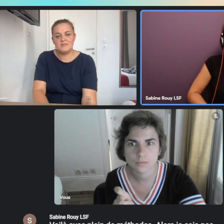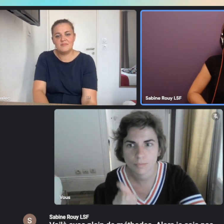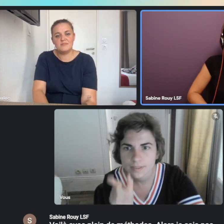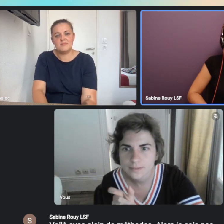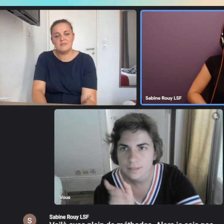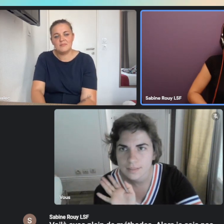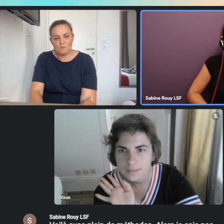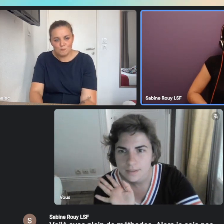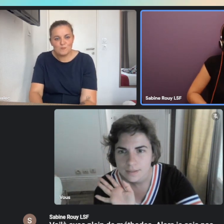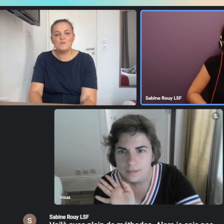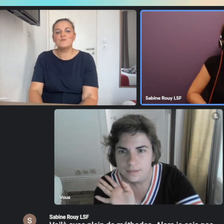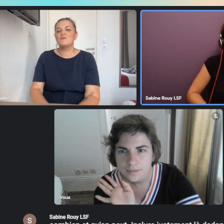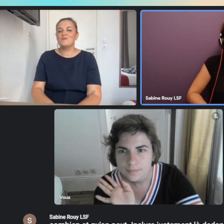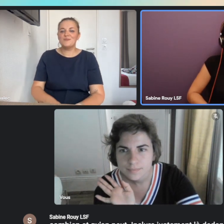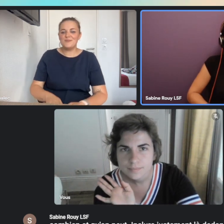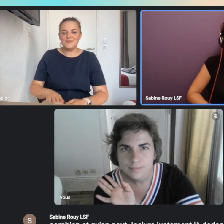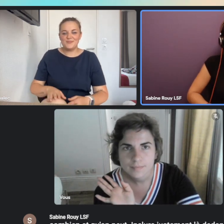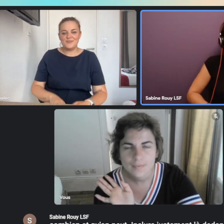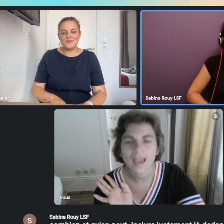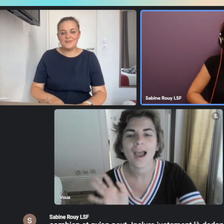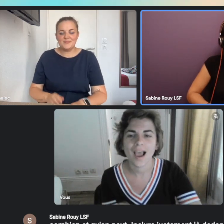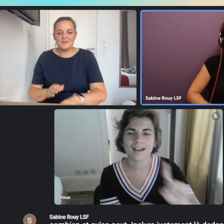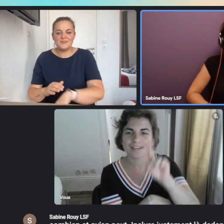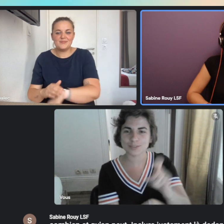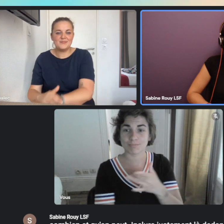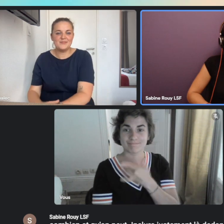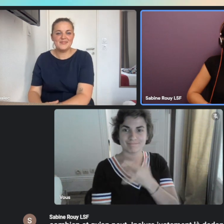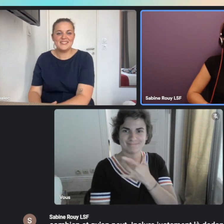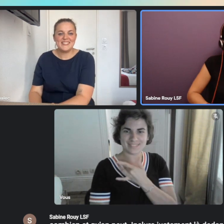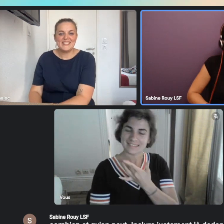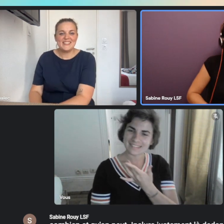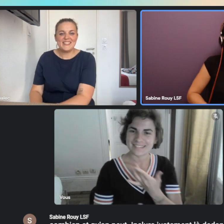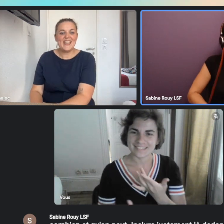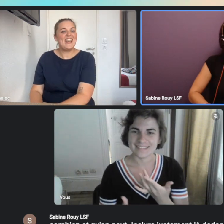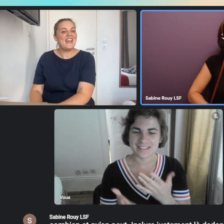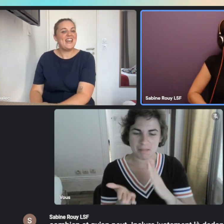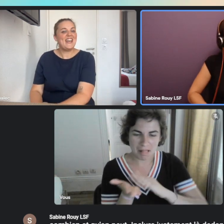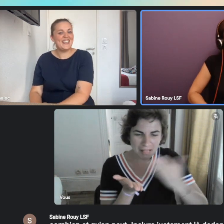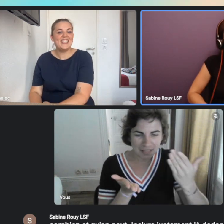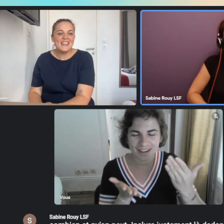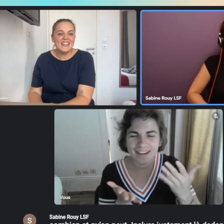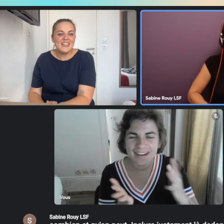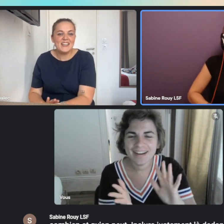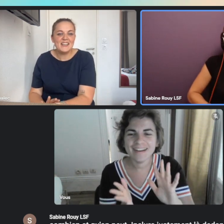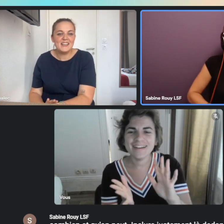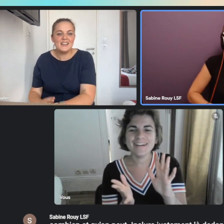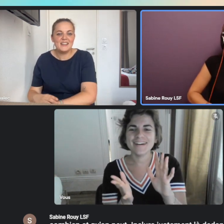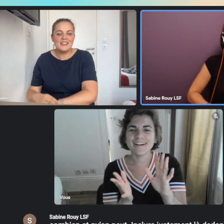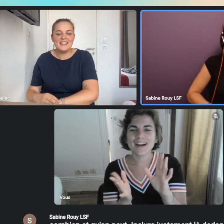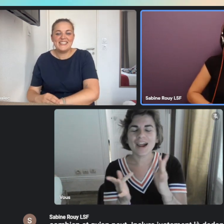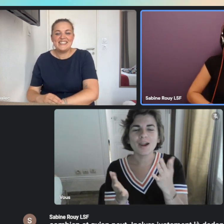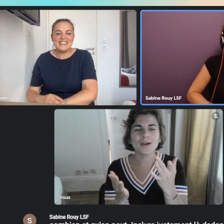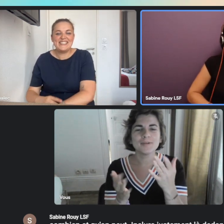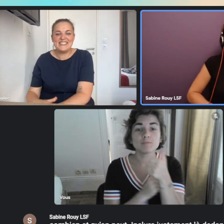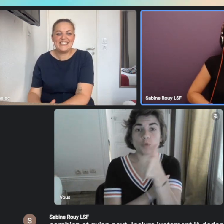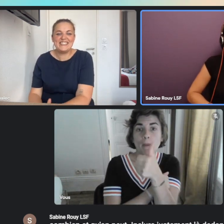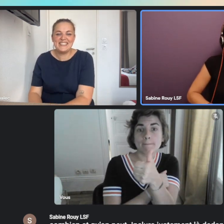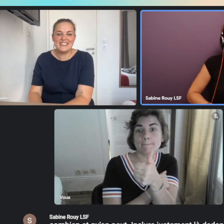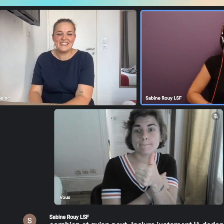Alors, il y avait une question. Ah! Ah, c'est intéressant.